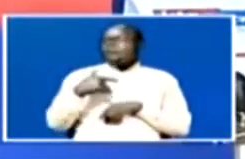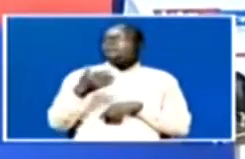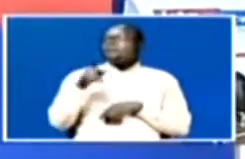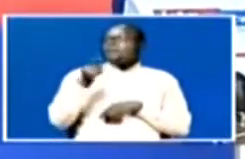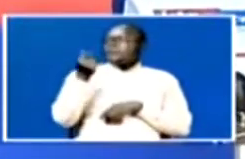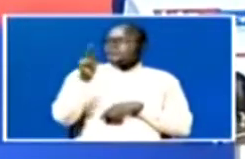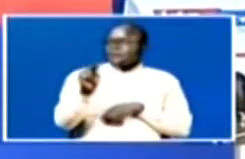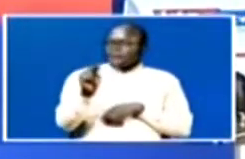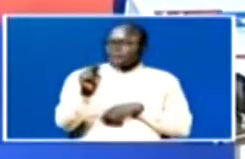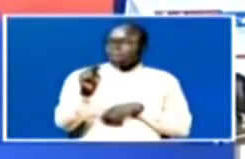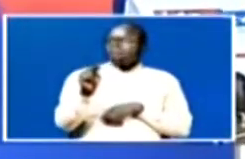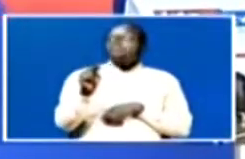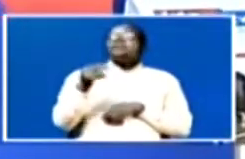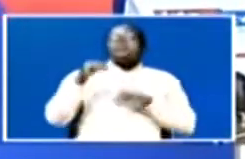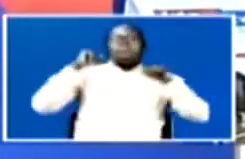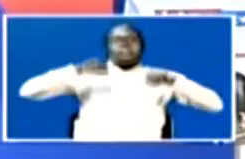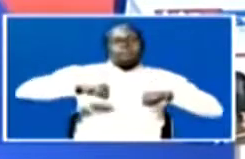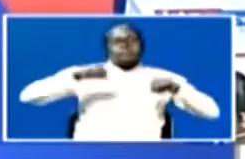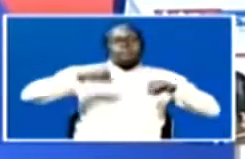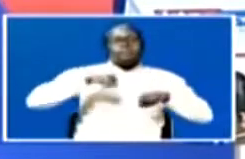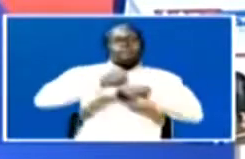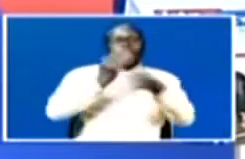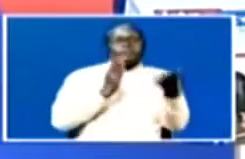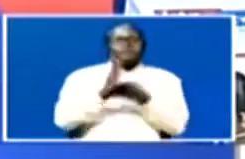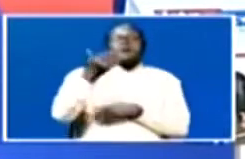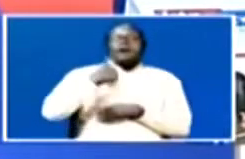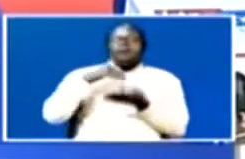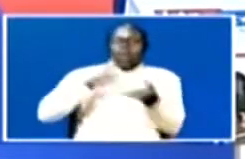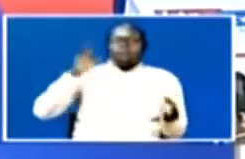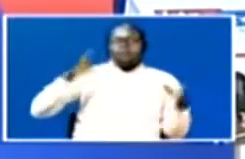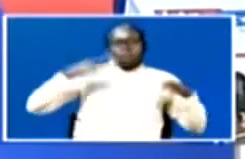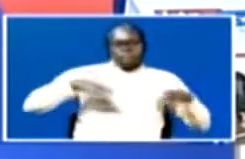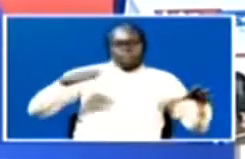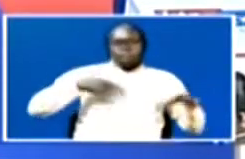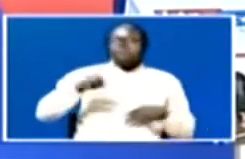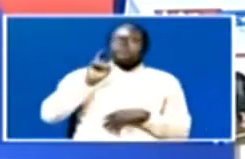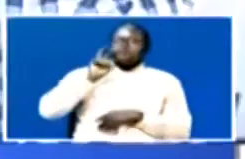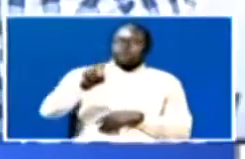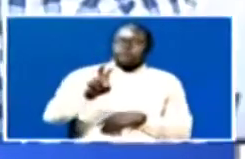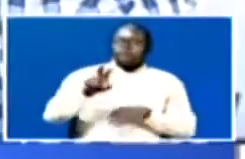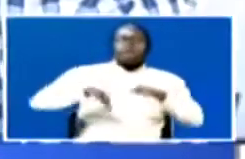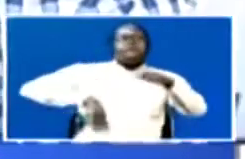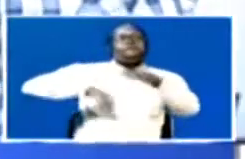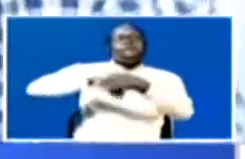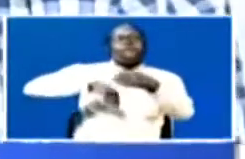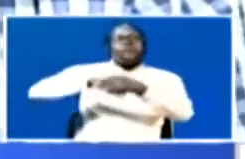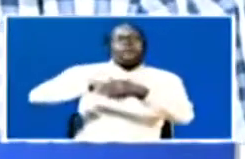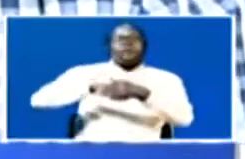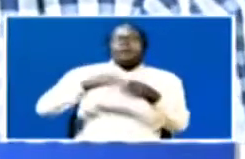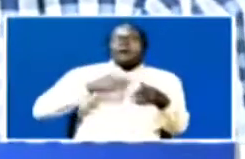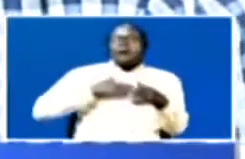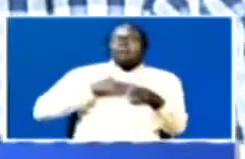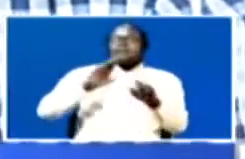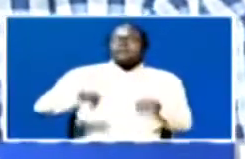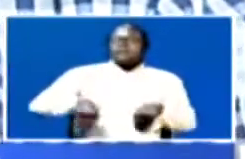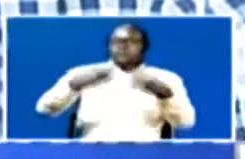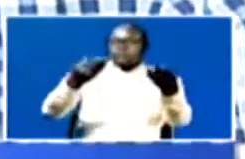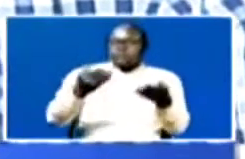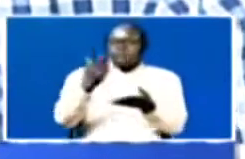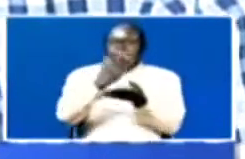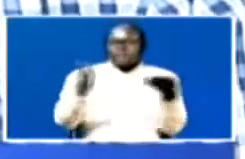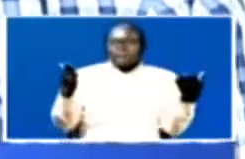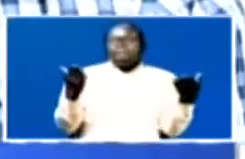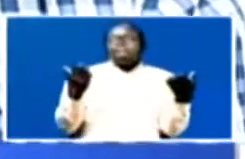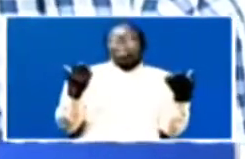KTN Home wana ule uwezo wa kuhakikisha kuna watu wengi zaidi wenye wanaona hii match. Ours is just to give it some